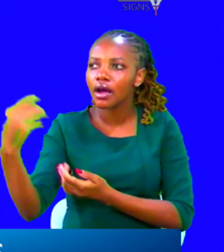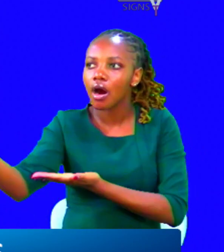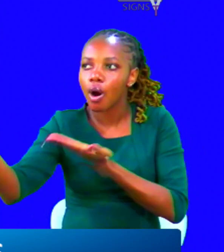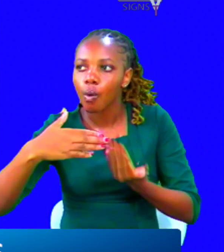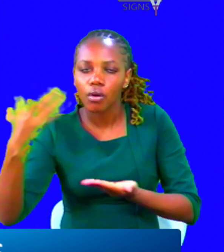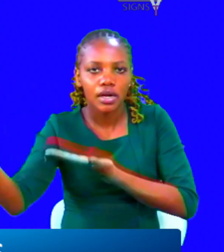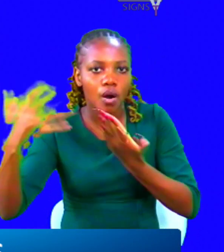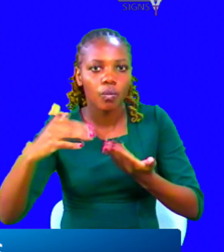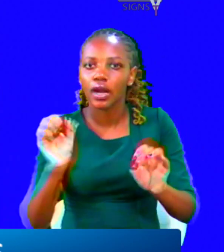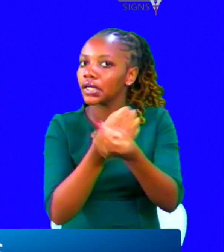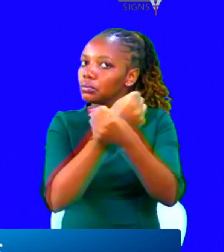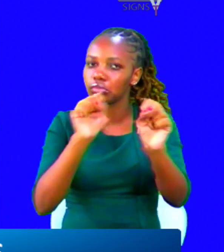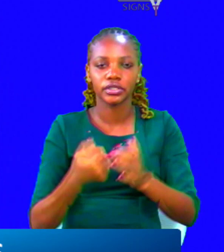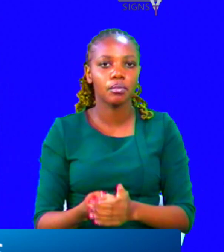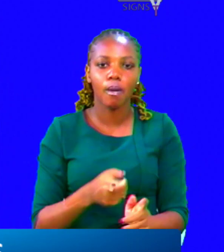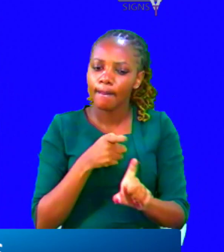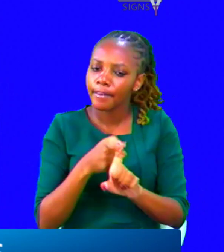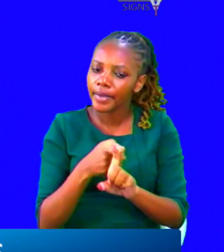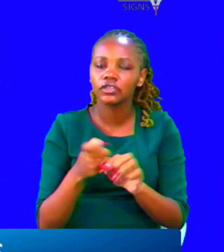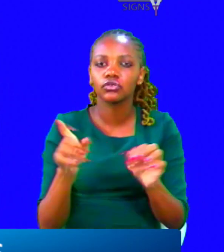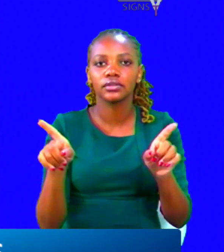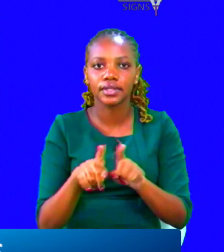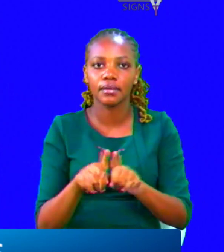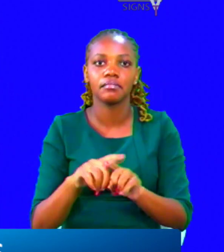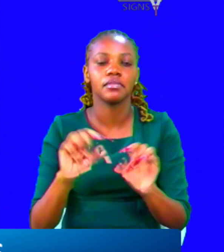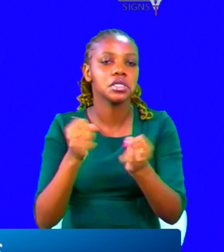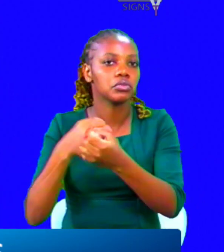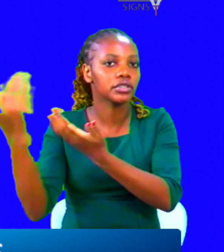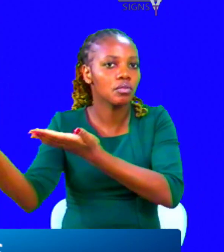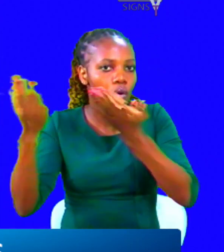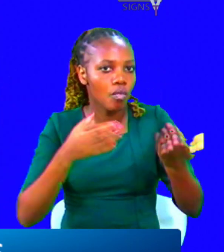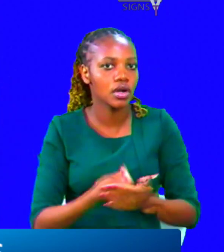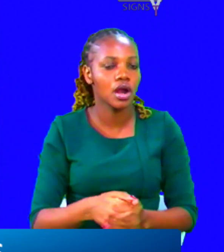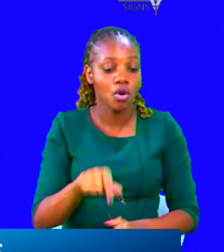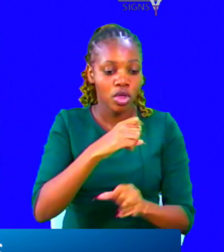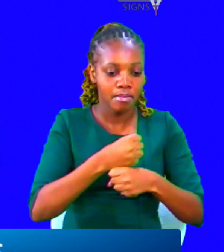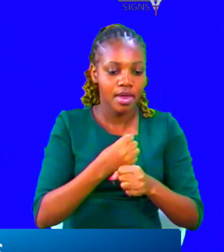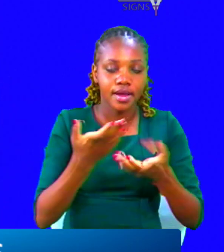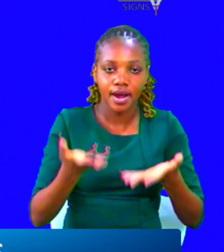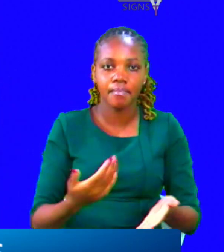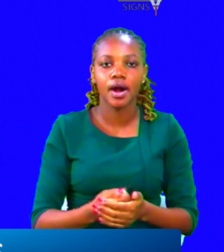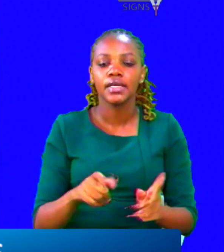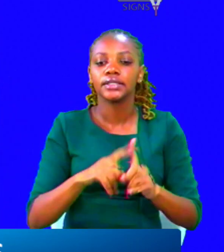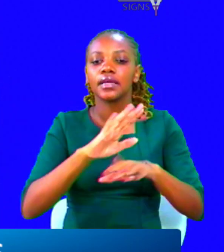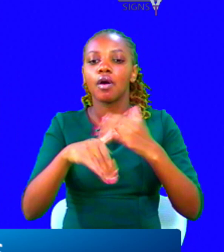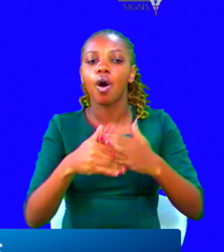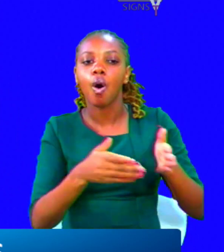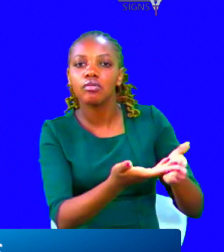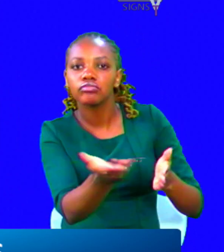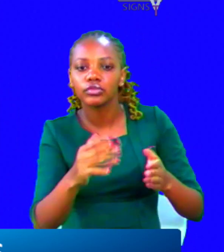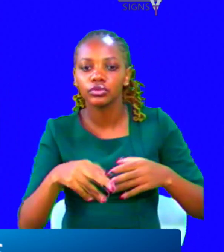hatutakuwa tunaagiza ati chuma ile inayokutumia kutengeneza manyumba. Vile tumesema hizo barabara